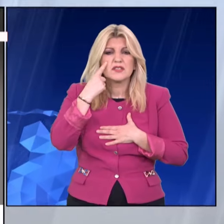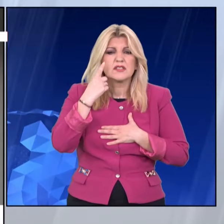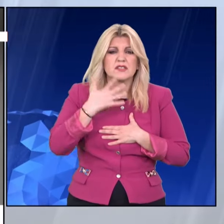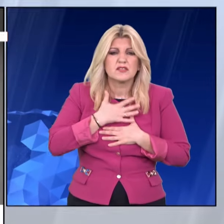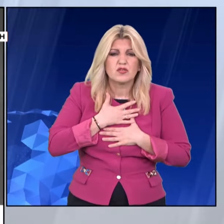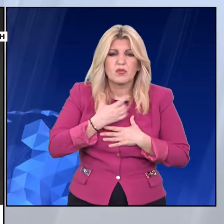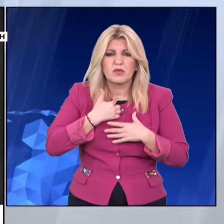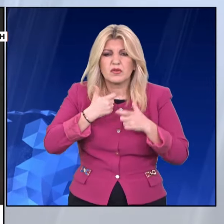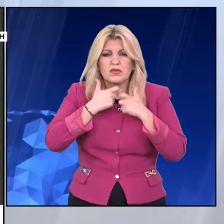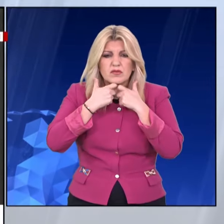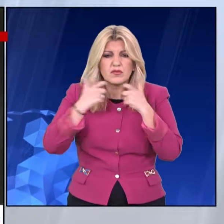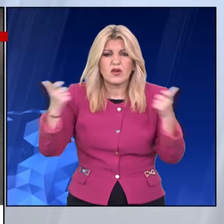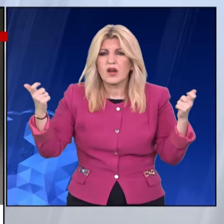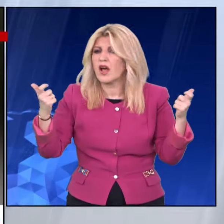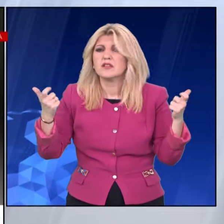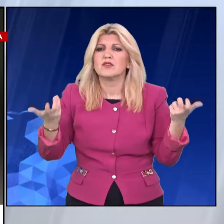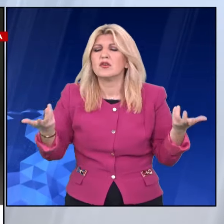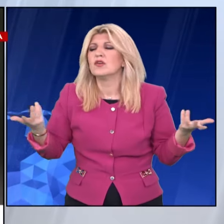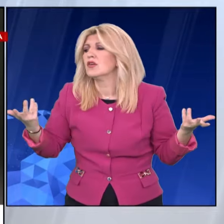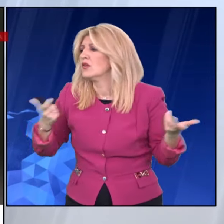συγγνώμη.